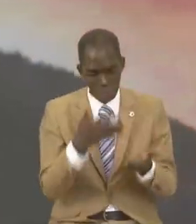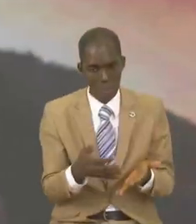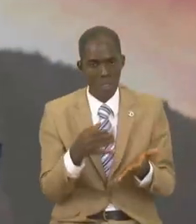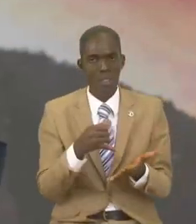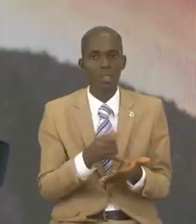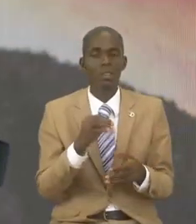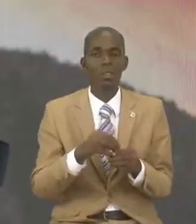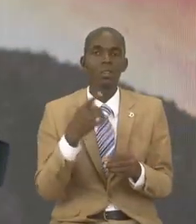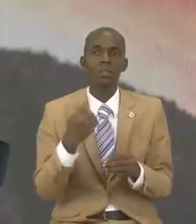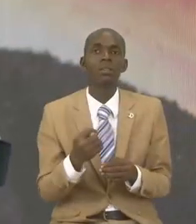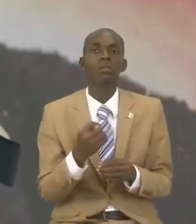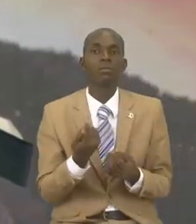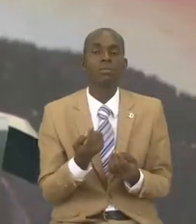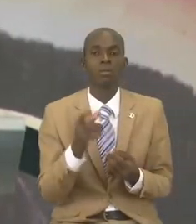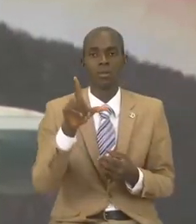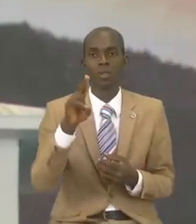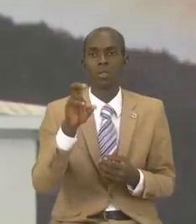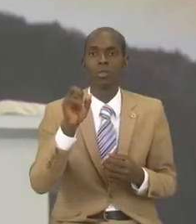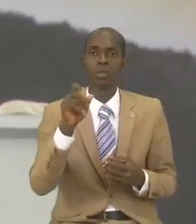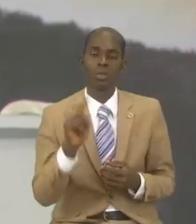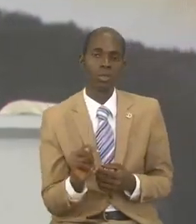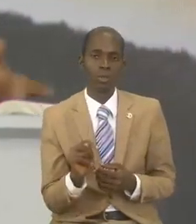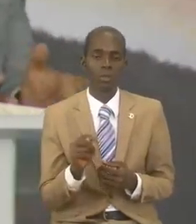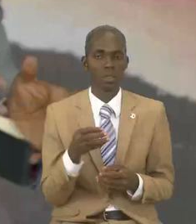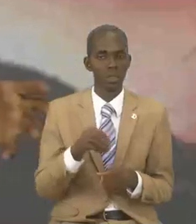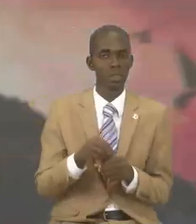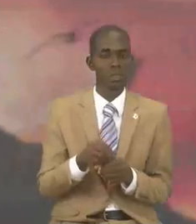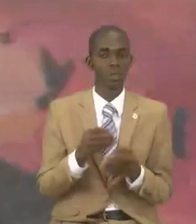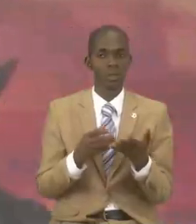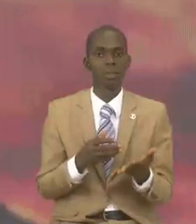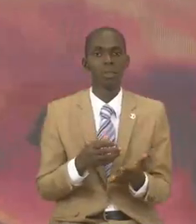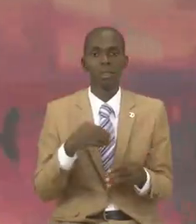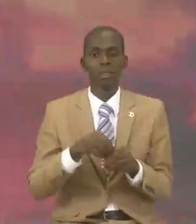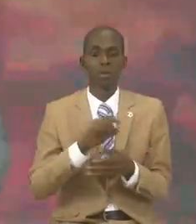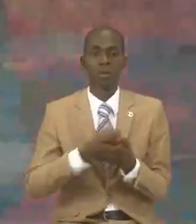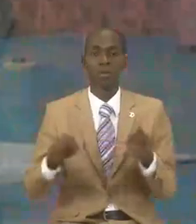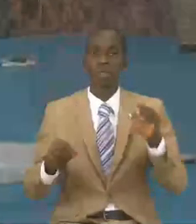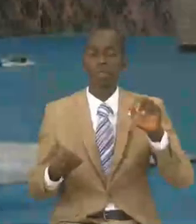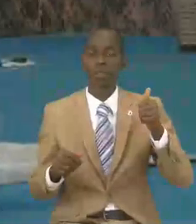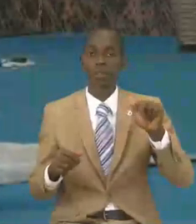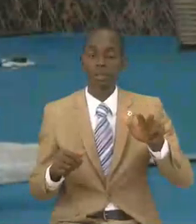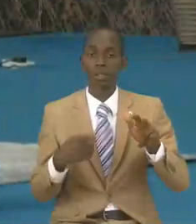ne n'obéissez pas à ces convoitises. Verset 13.